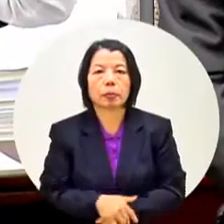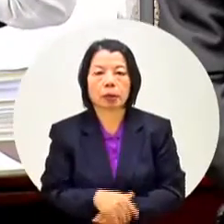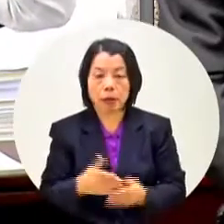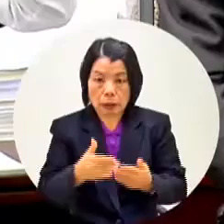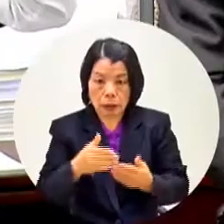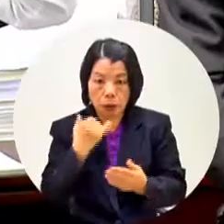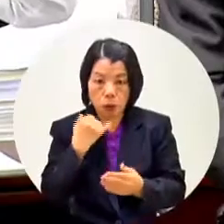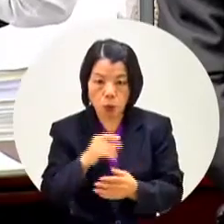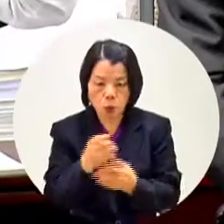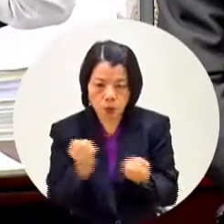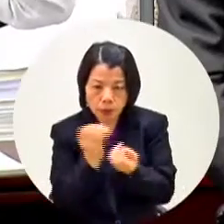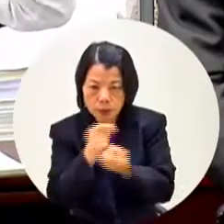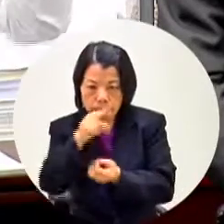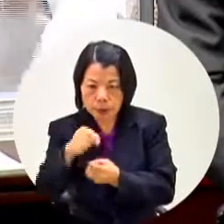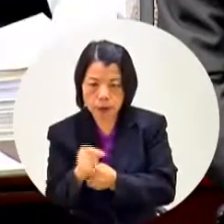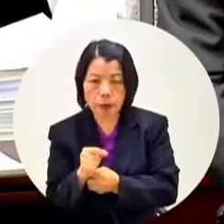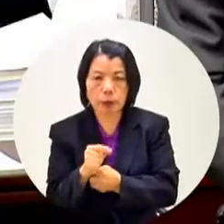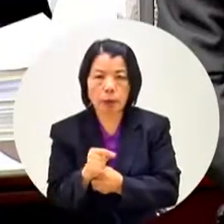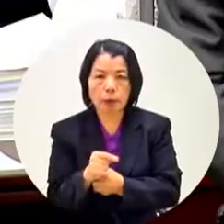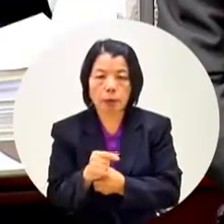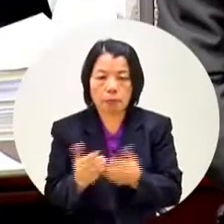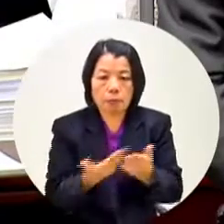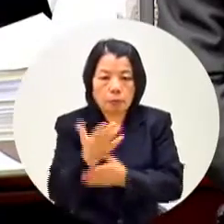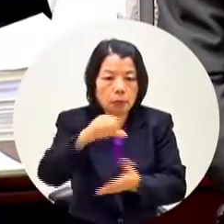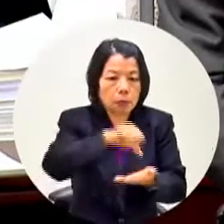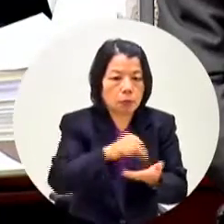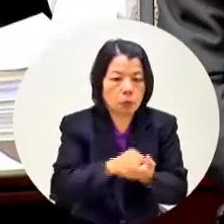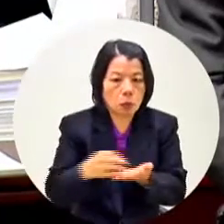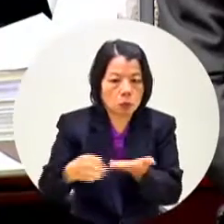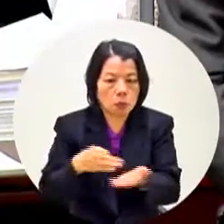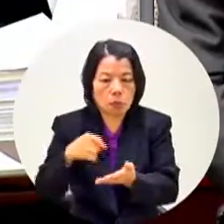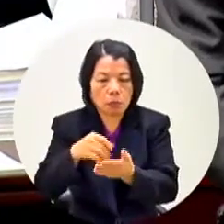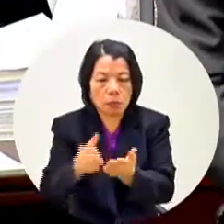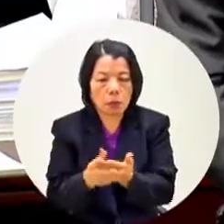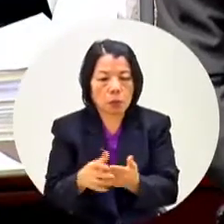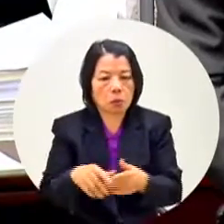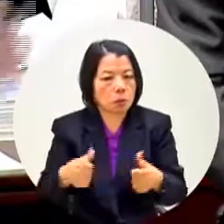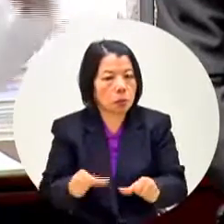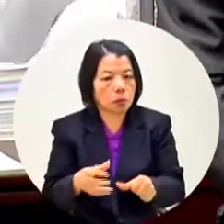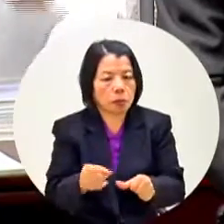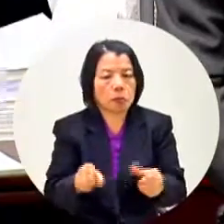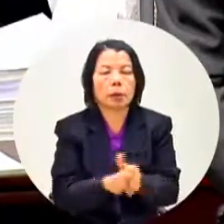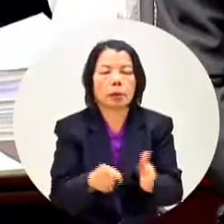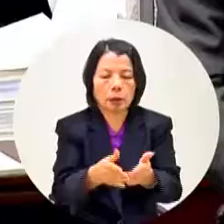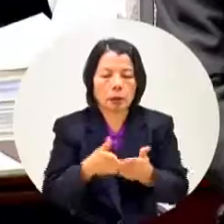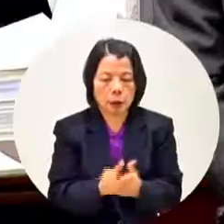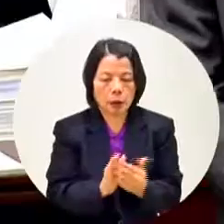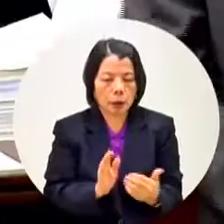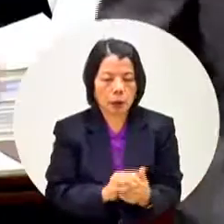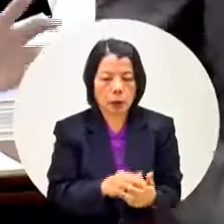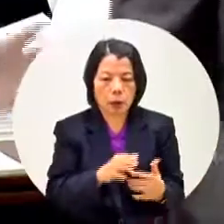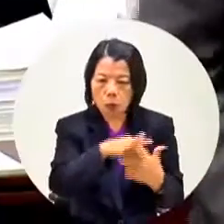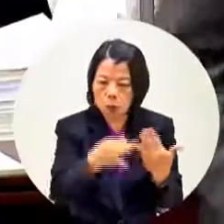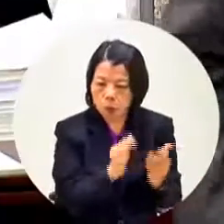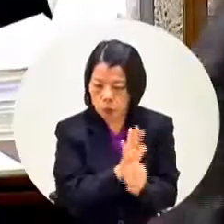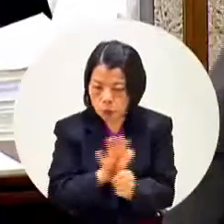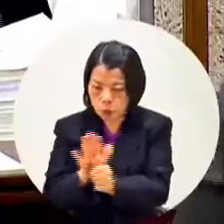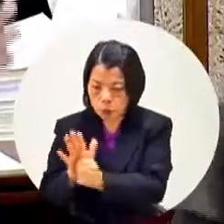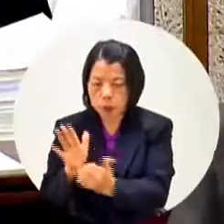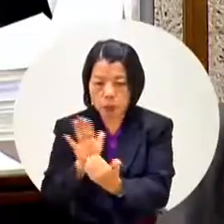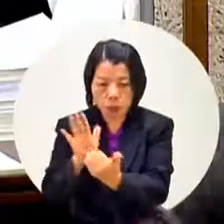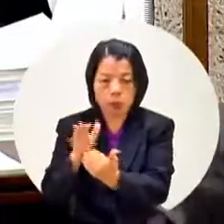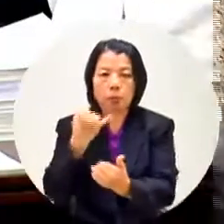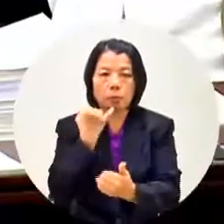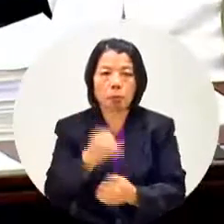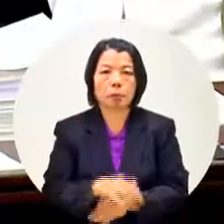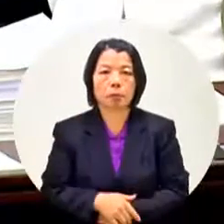望有一个这个小组，好，成立一个这个机制来推动，好，提早的推动这些产销失衡的时候一些应